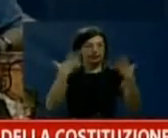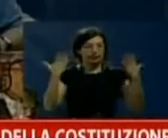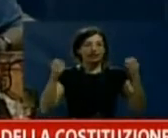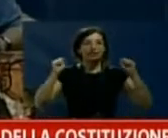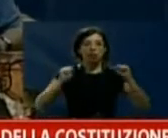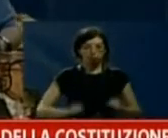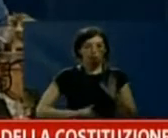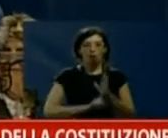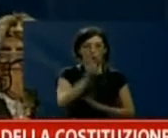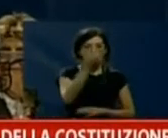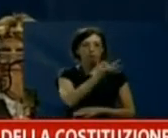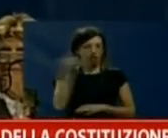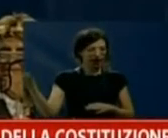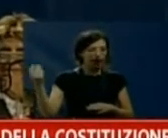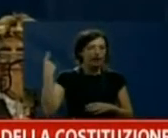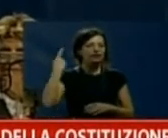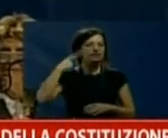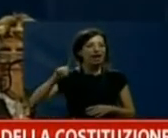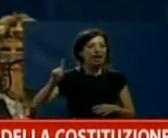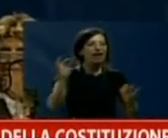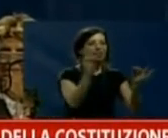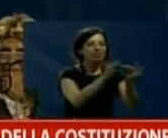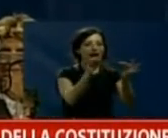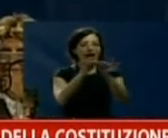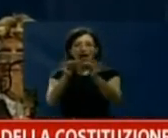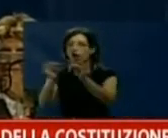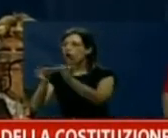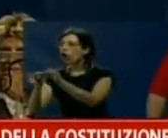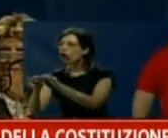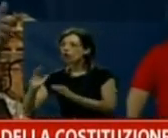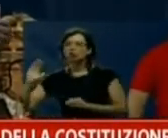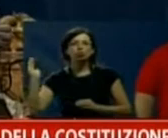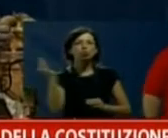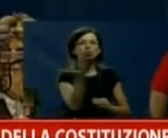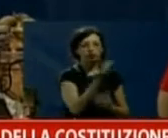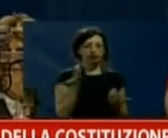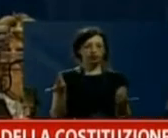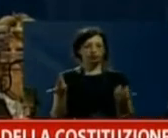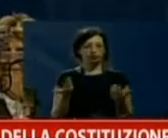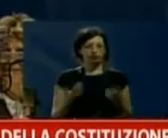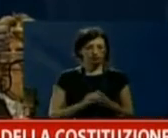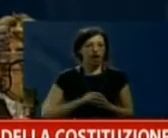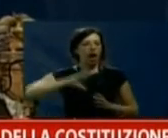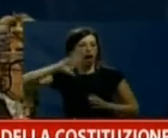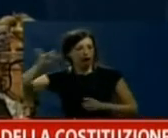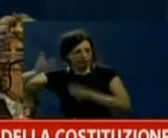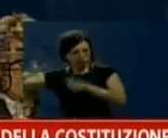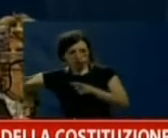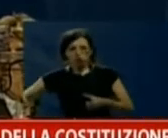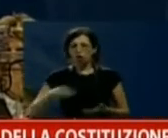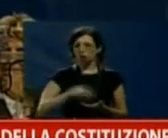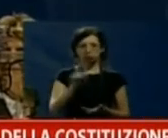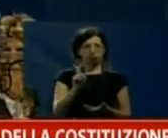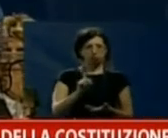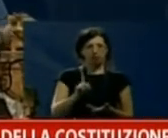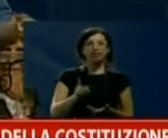Anche di coloro i quali con sacrificio e con grande volontà sono venuti oggi. Questo è un punto e noi abbiamo